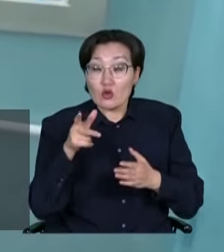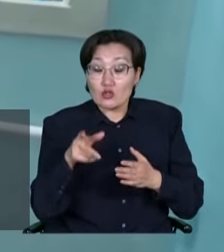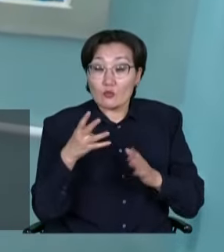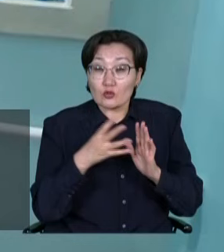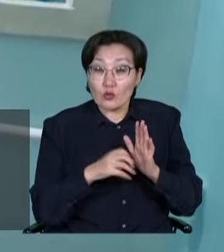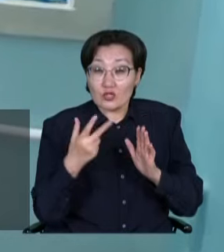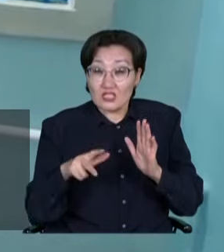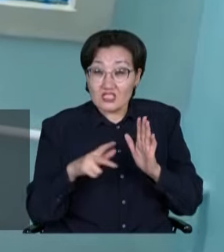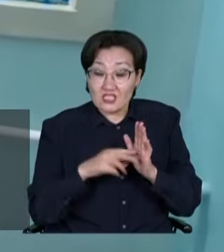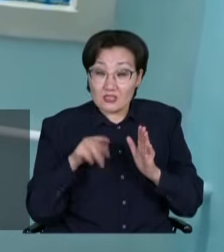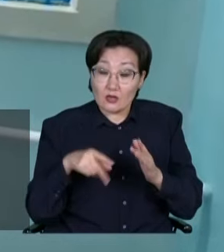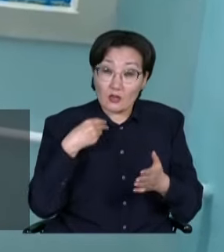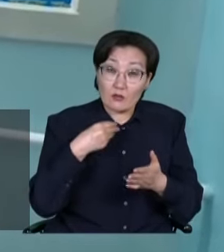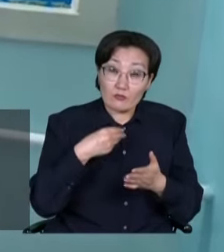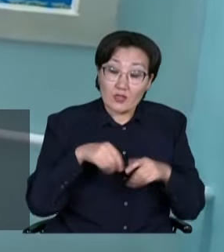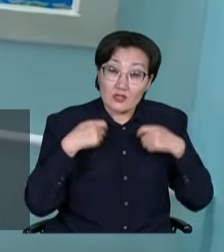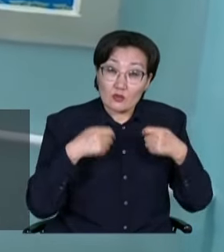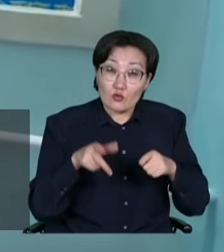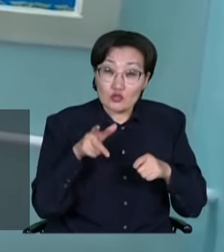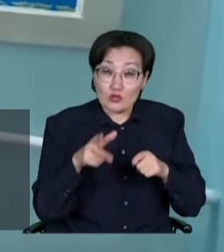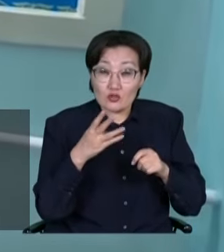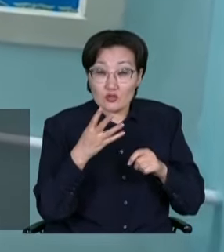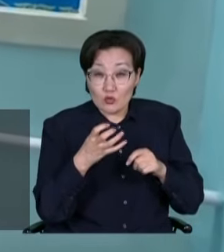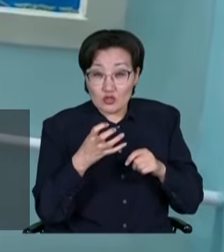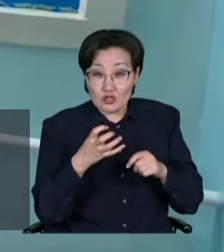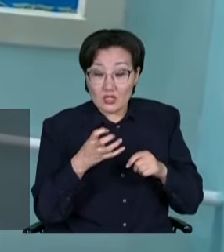алып, жеке тұлғаларға